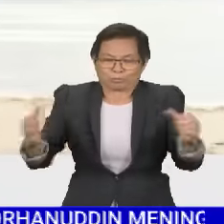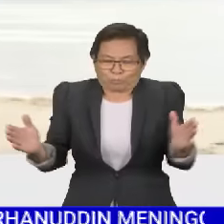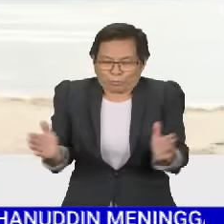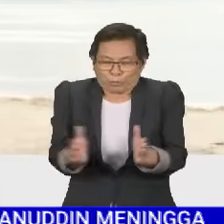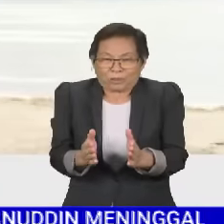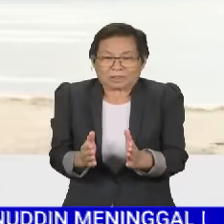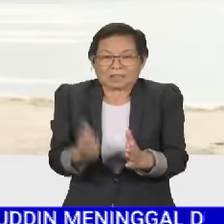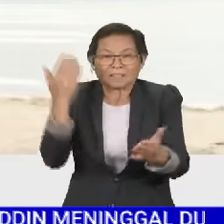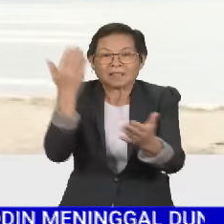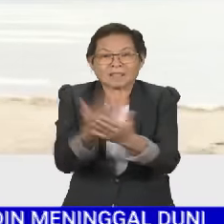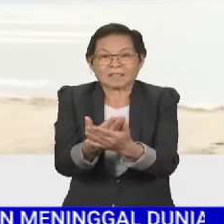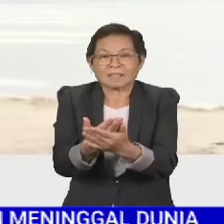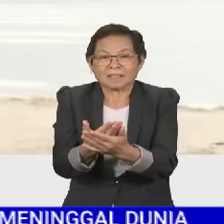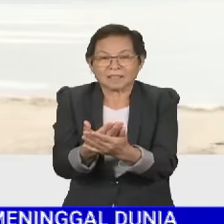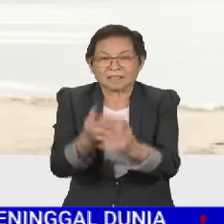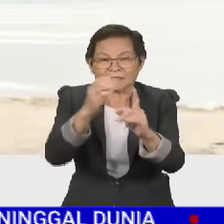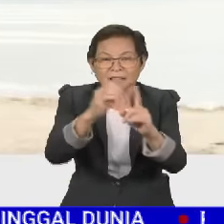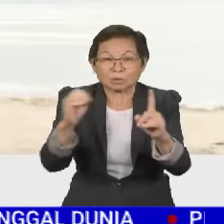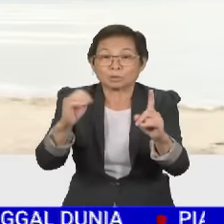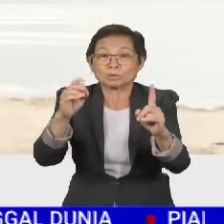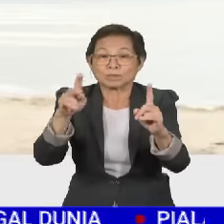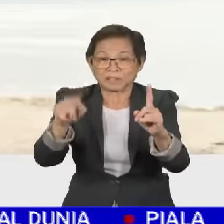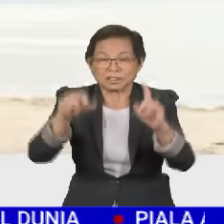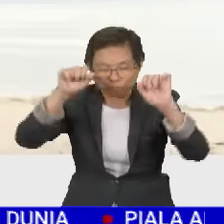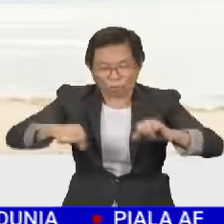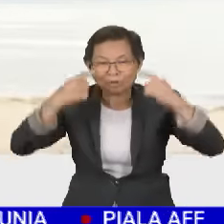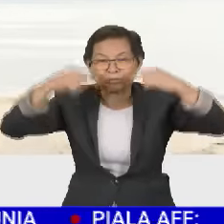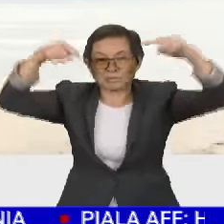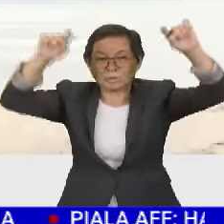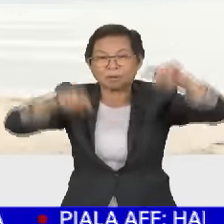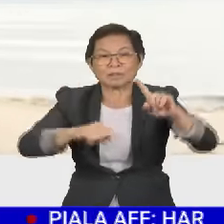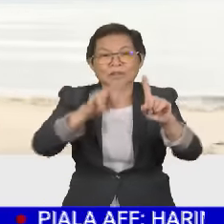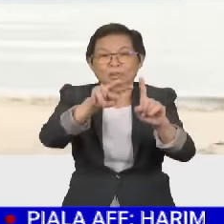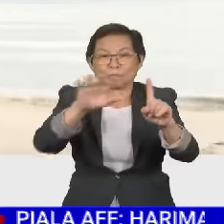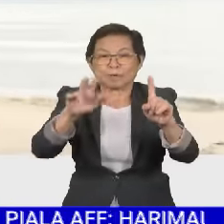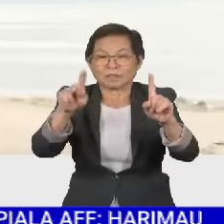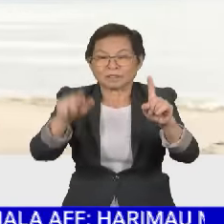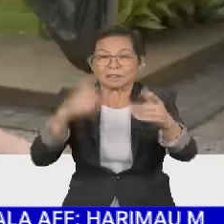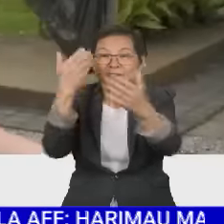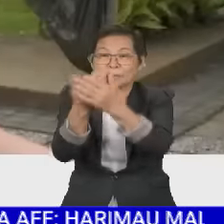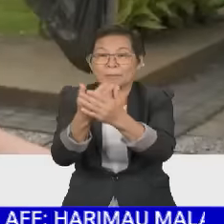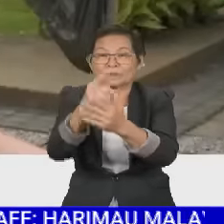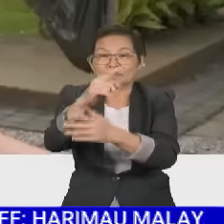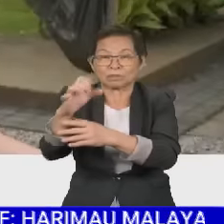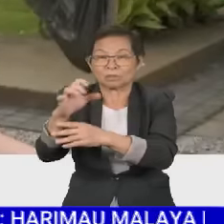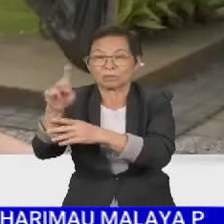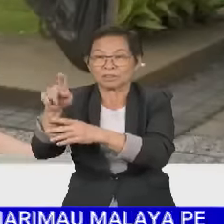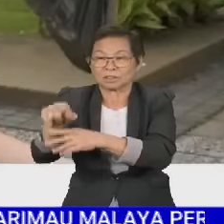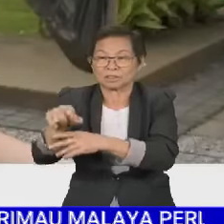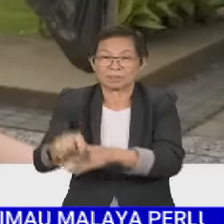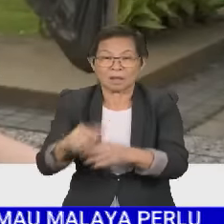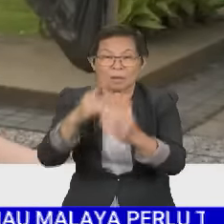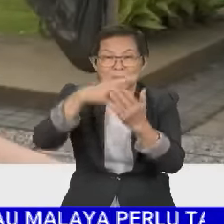sehingga 100 kilo dan saya capai lah dari 125 kilo sampai 100 program ini dapat